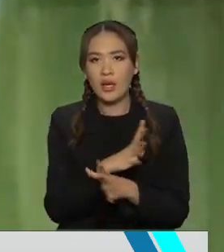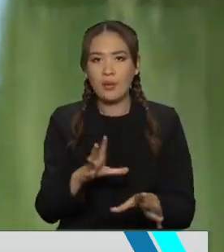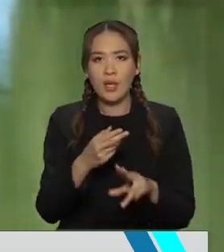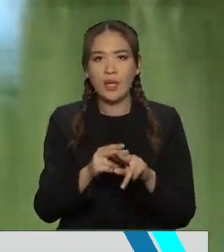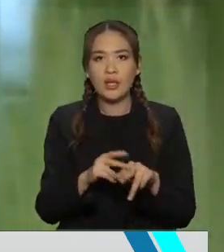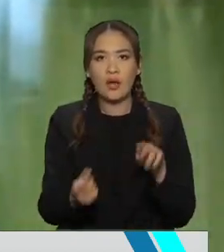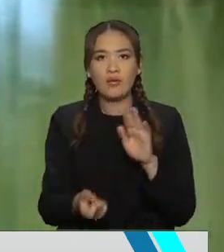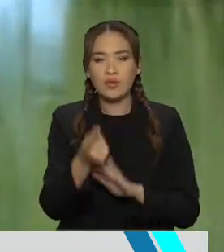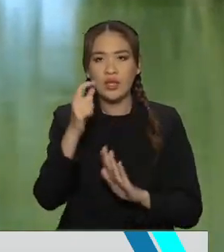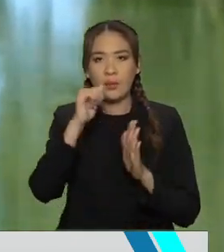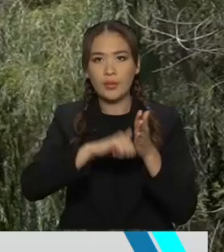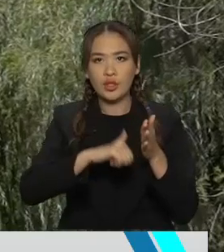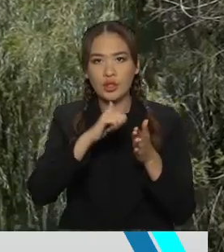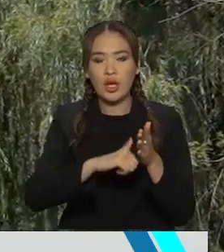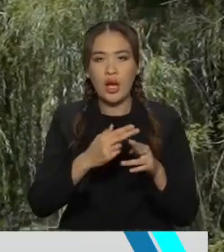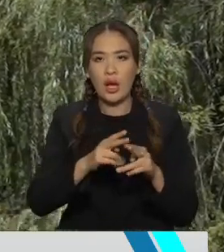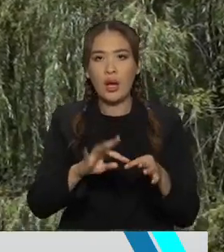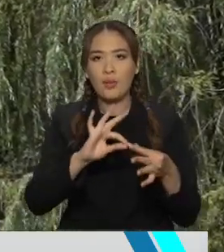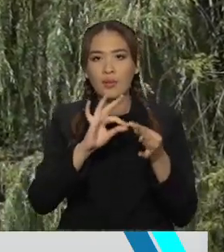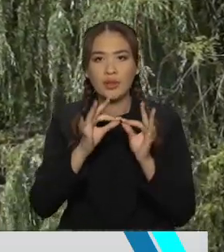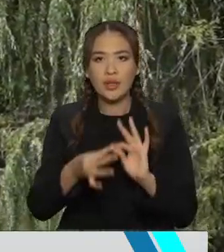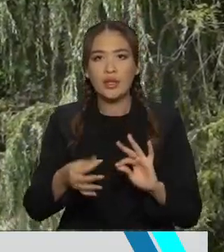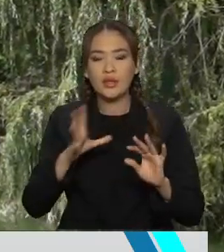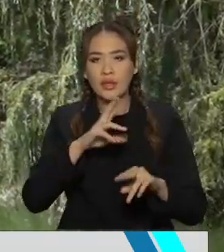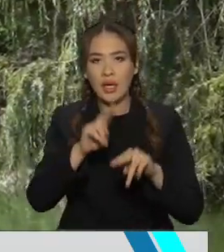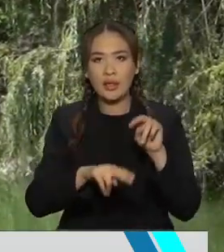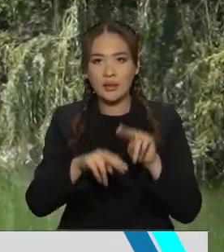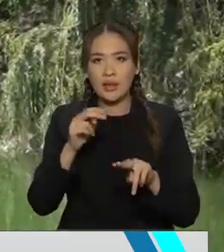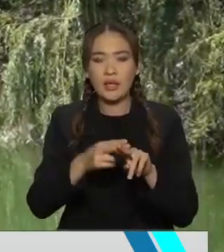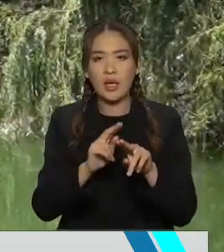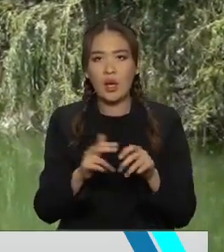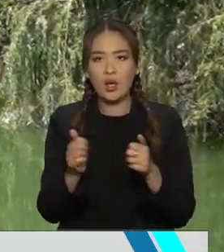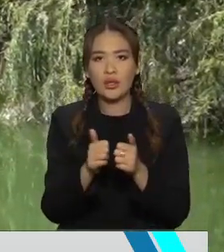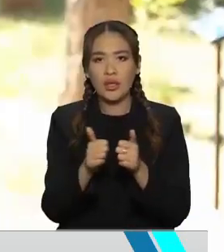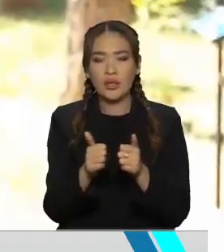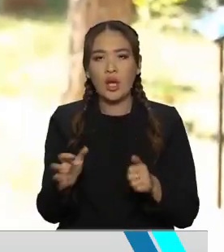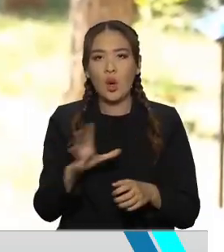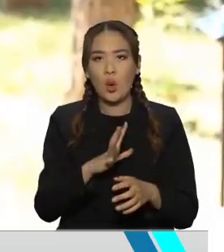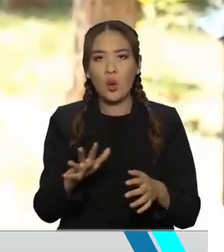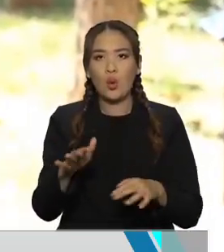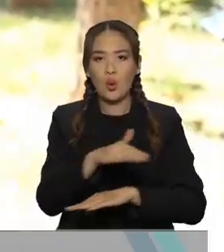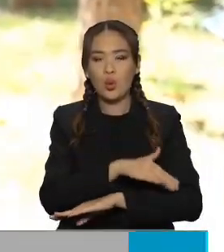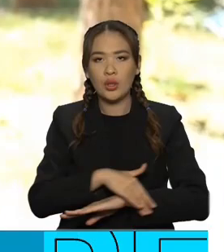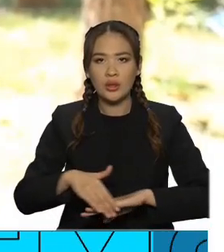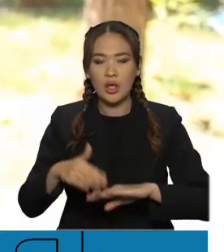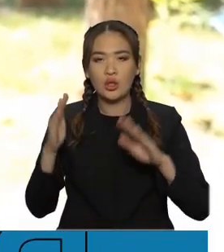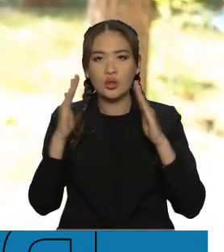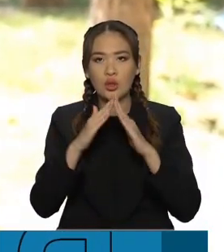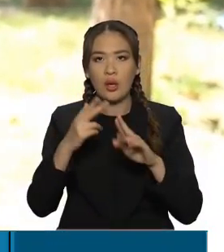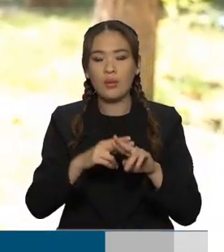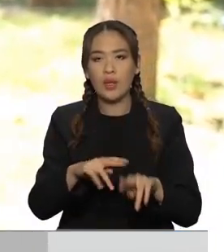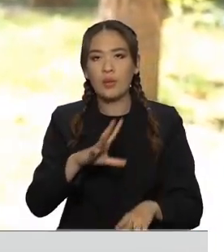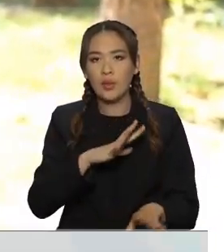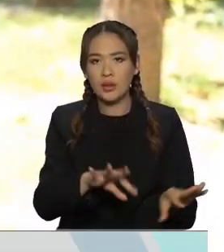выяснилось, причиной обмеления стали строительные работы на соседних улицах. БМК-канал восстанавливается, в некоторых местах просадку